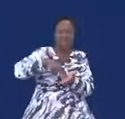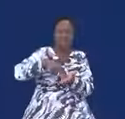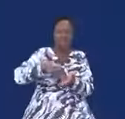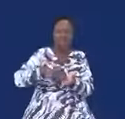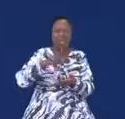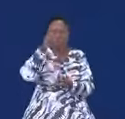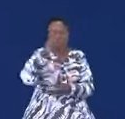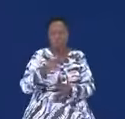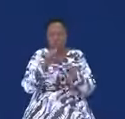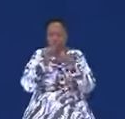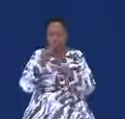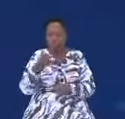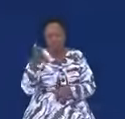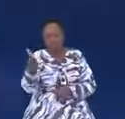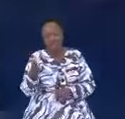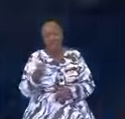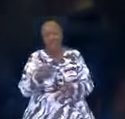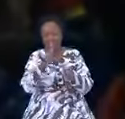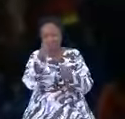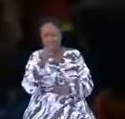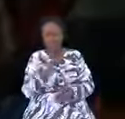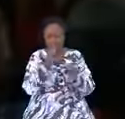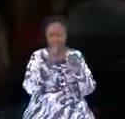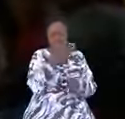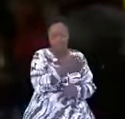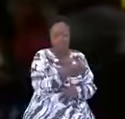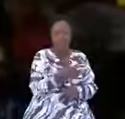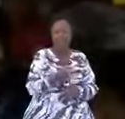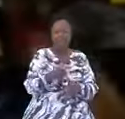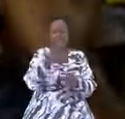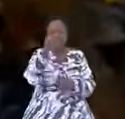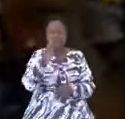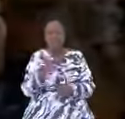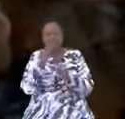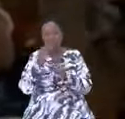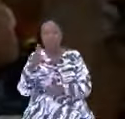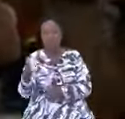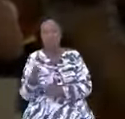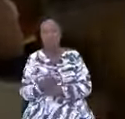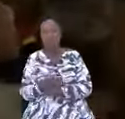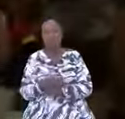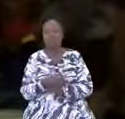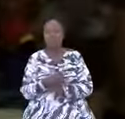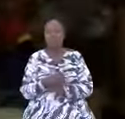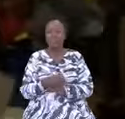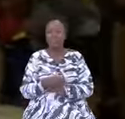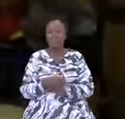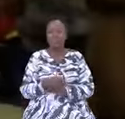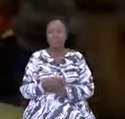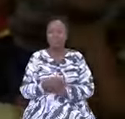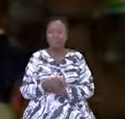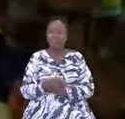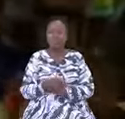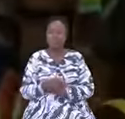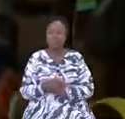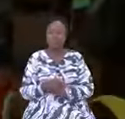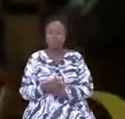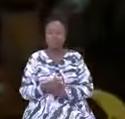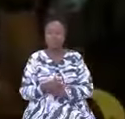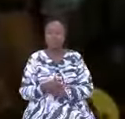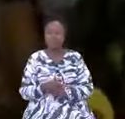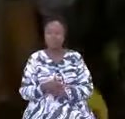que dieu te bénisse là-bas le parent devient pour toi maintenant partout tu es à gauche à droite devant derrière au milieu